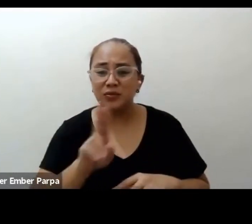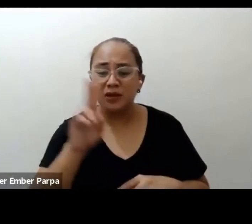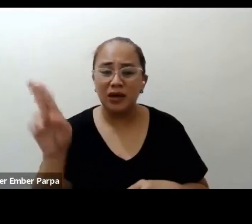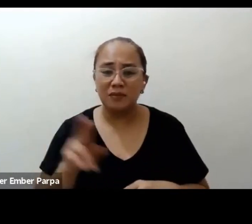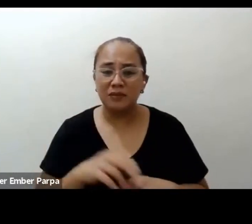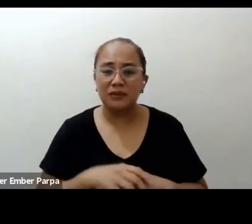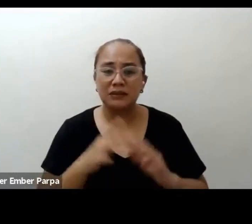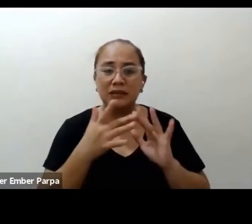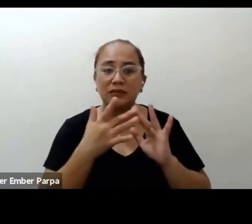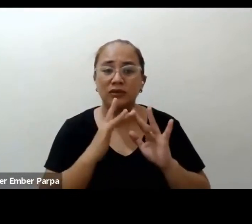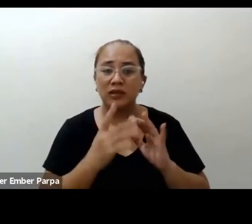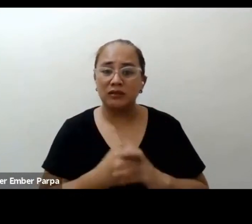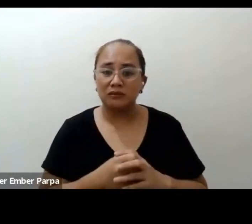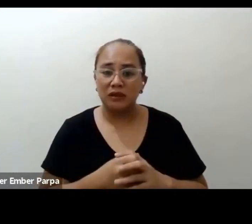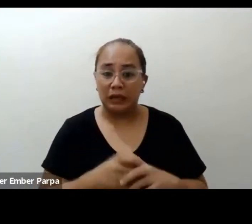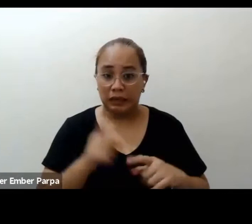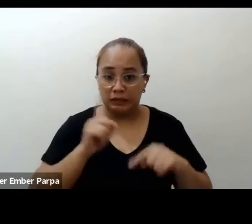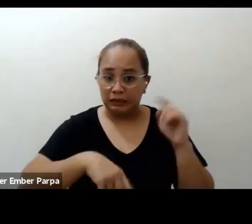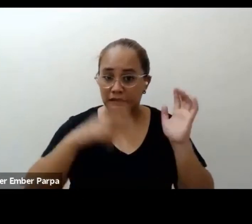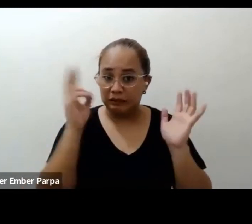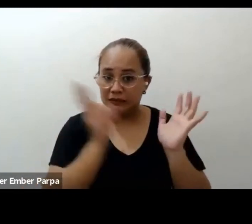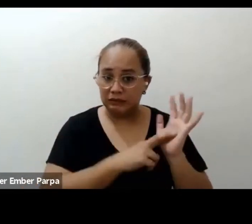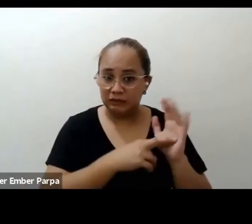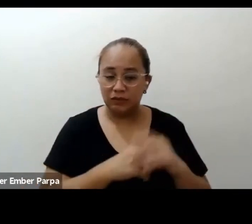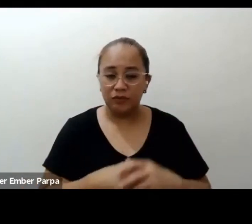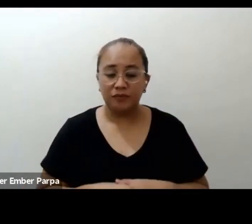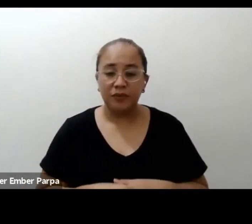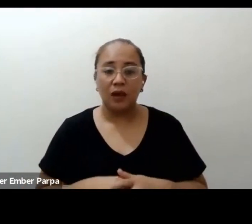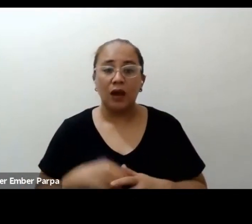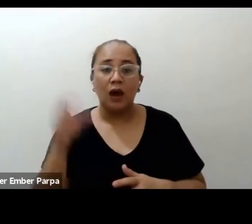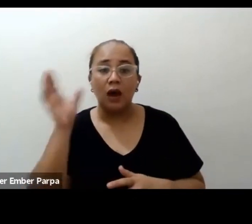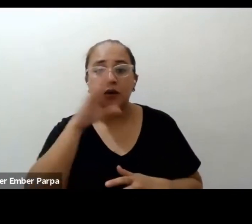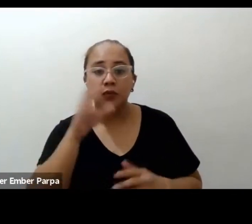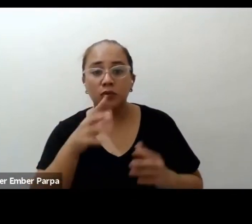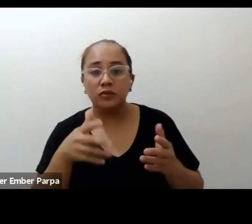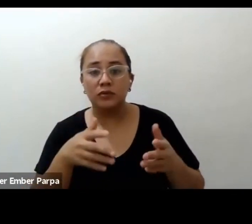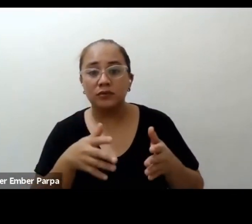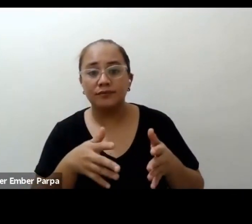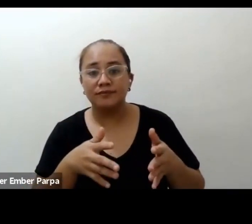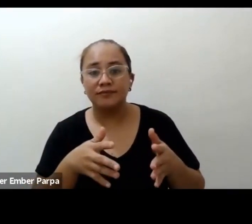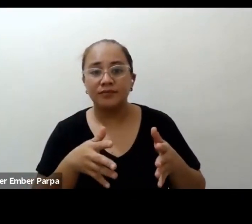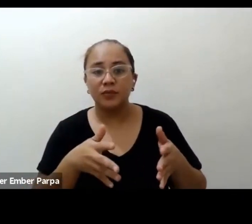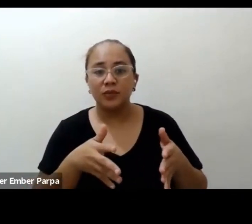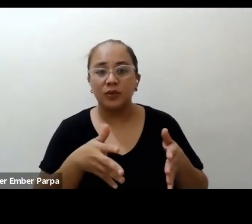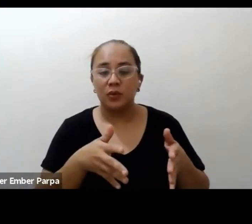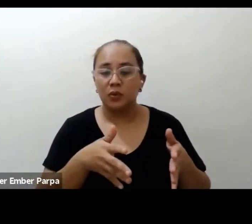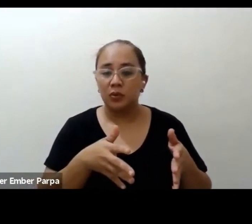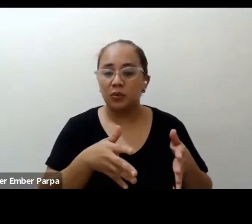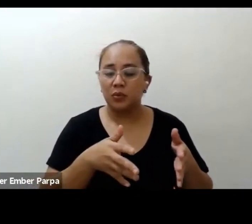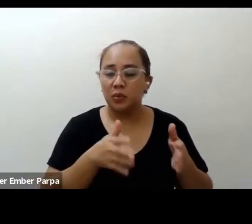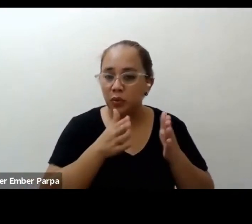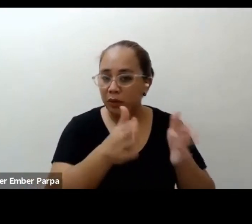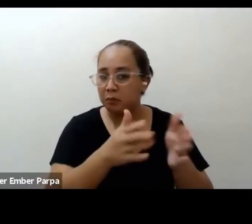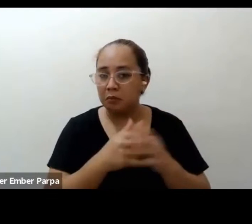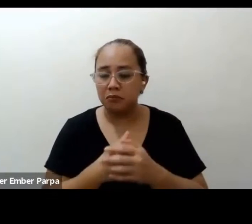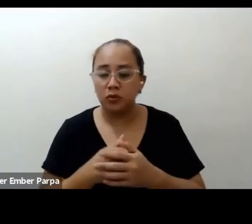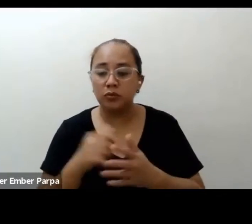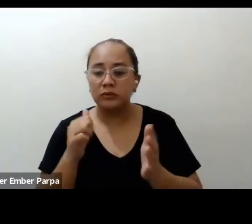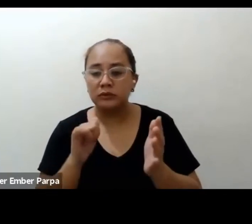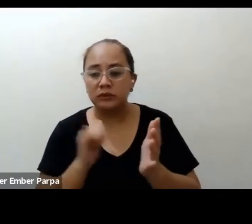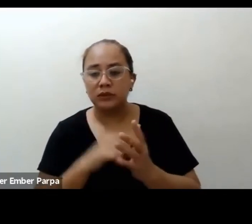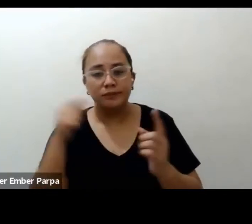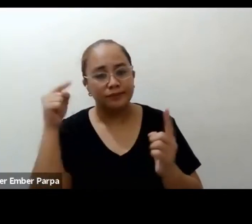internet, hindi sila ma-register. Kailangan humanap ng paraan. So yun ang unang-unang point doon.